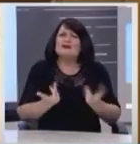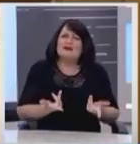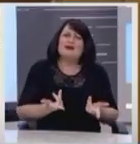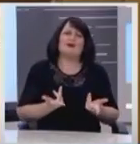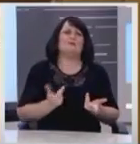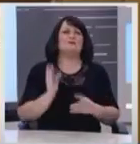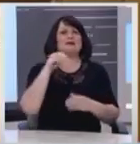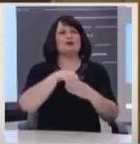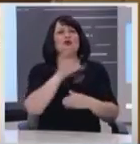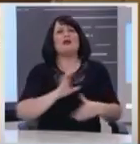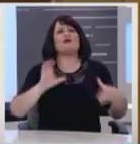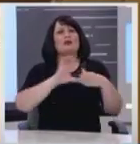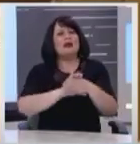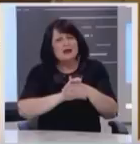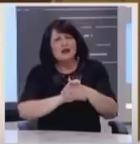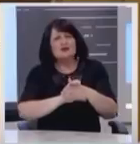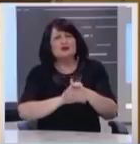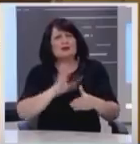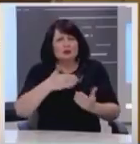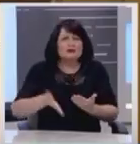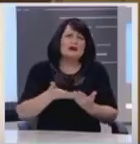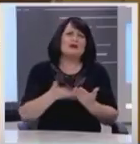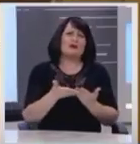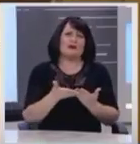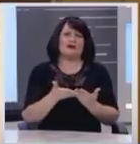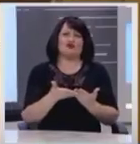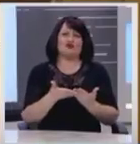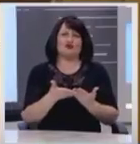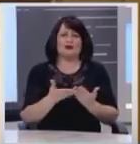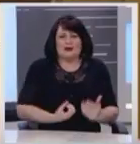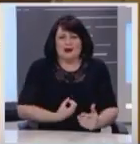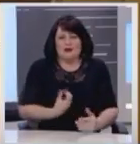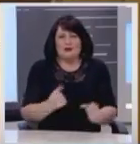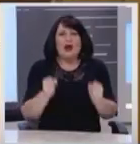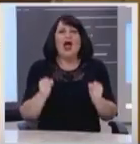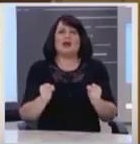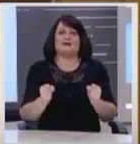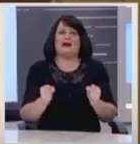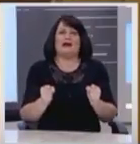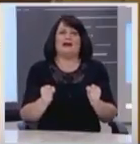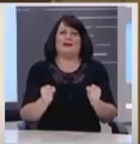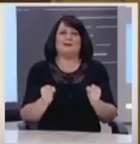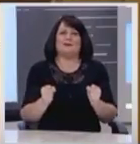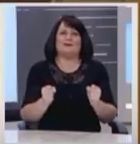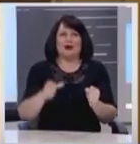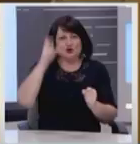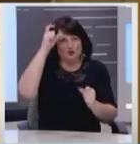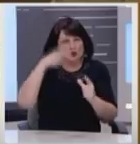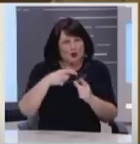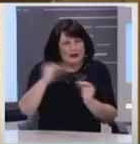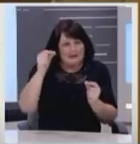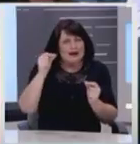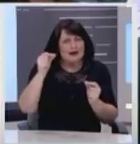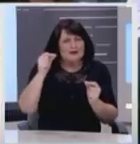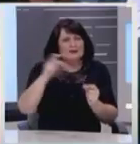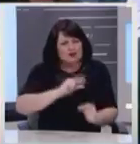στην Ευρωπαϊκή Ένωση θα ενίσχυαν την αίσθηση ασφάλειας και της τουρκοκυπριακής κοινότητας.